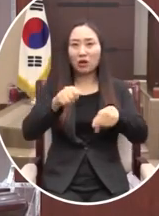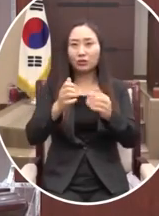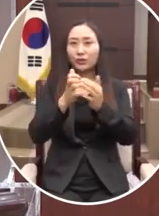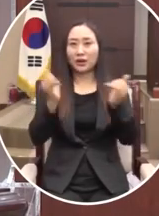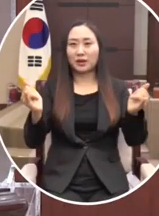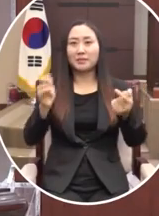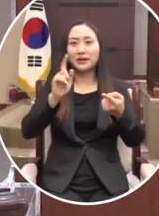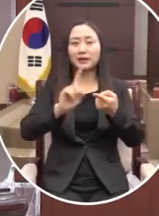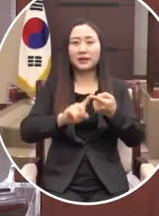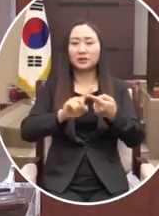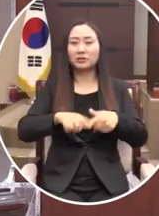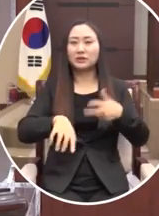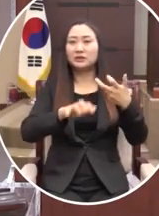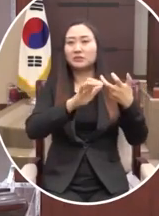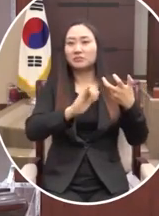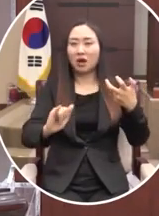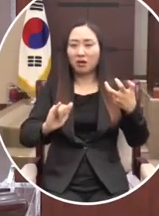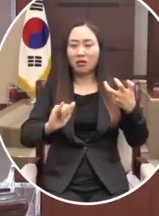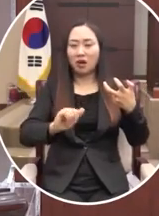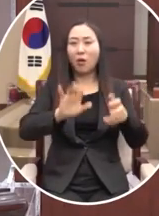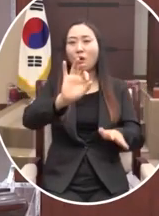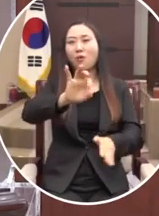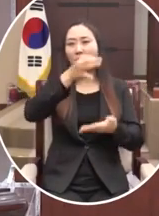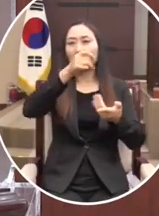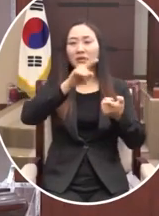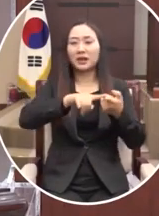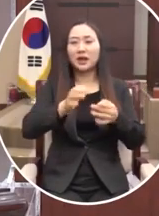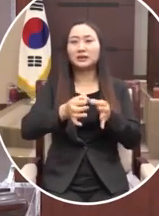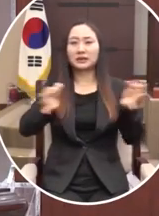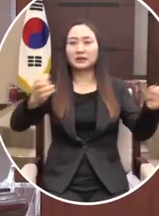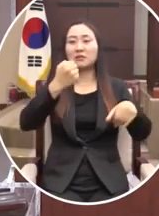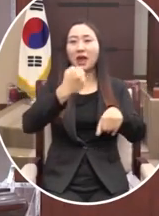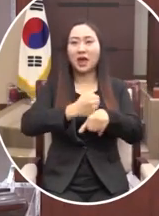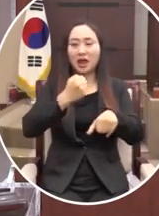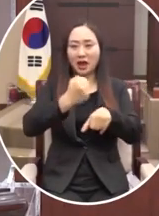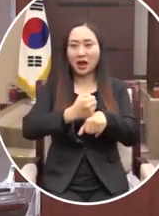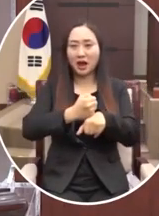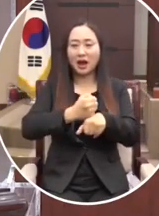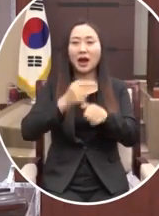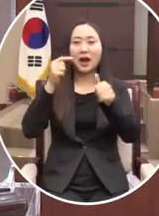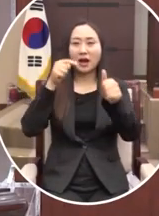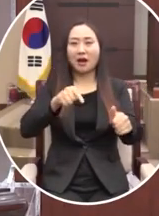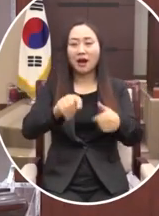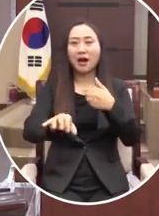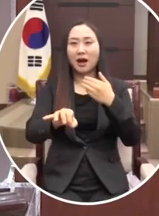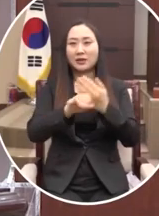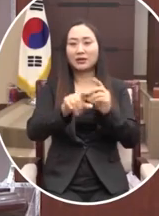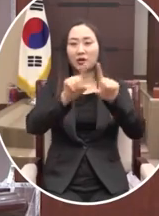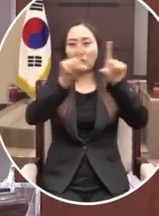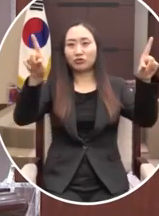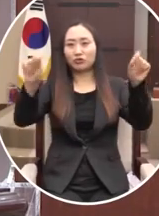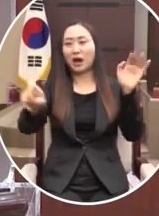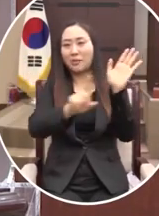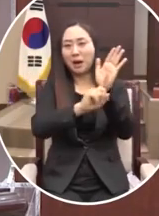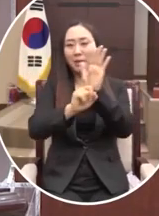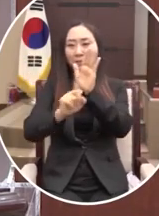미화원 등 70여 명의 밀린 임금을 지급하라는 현수막이 곳곳에 붙어